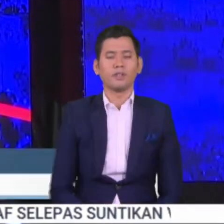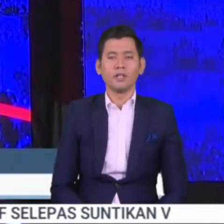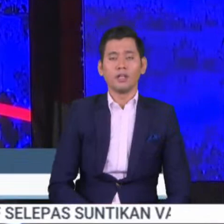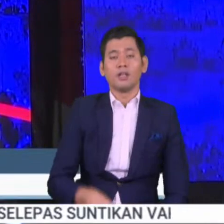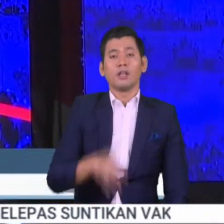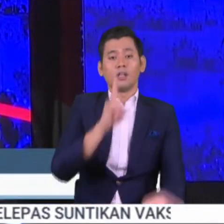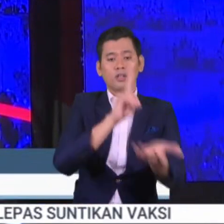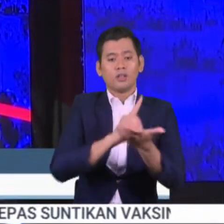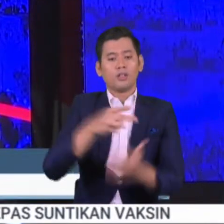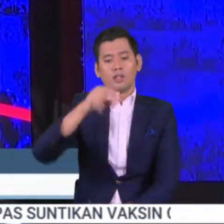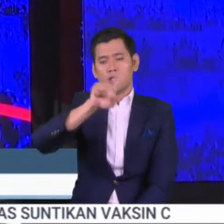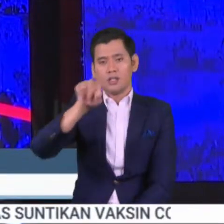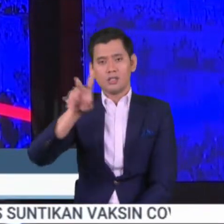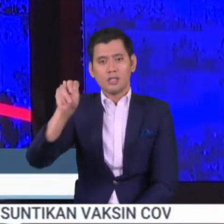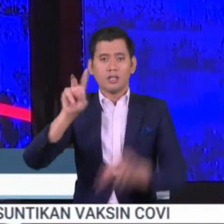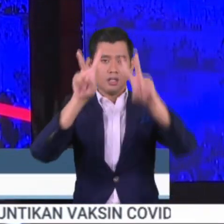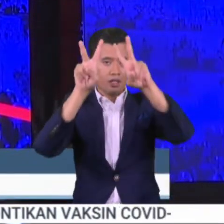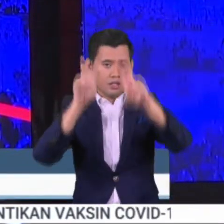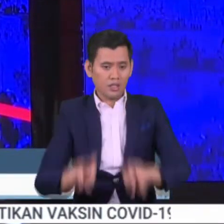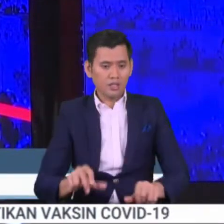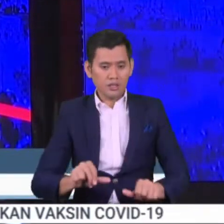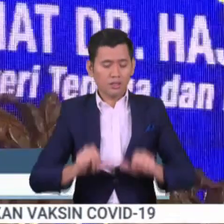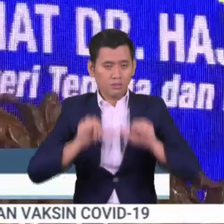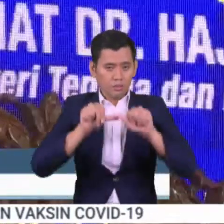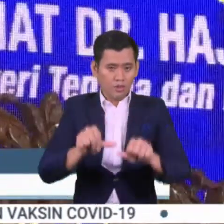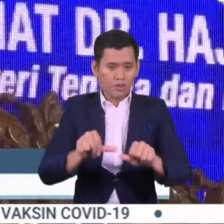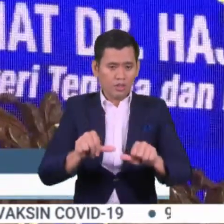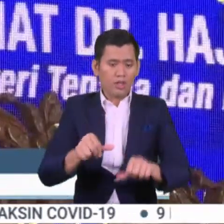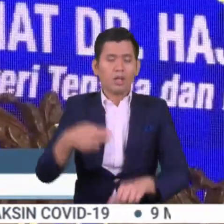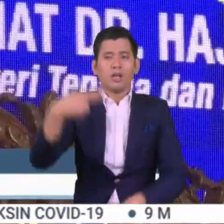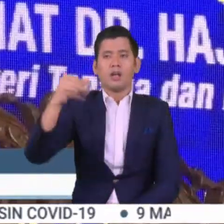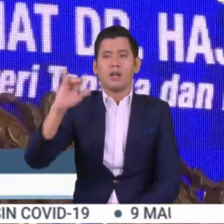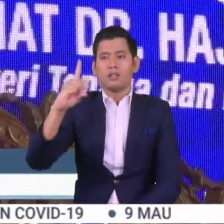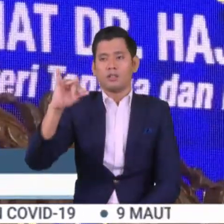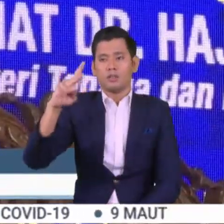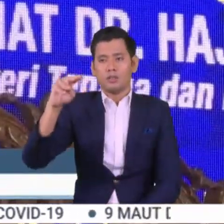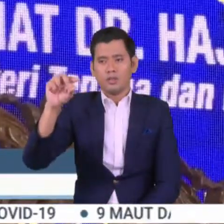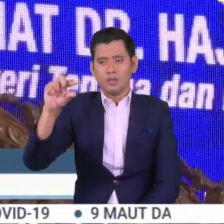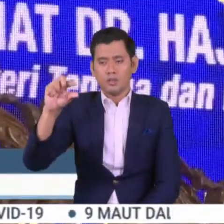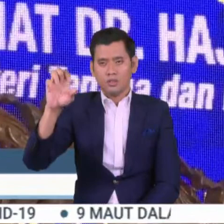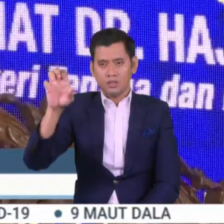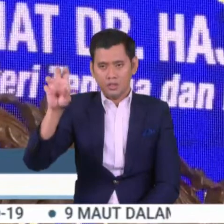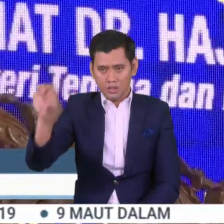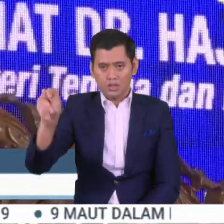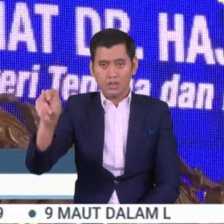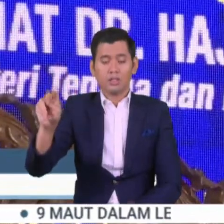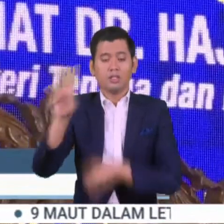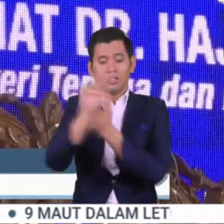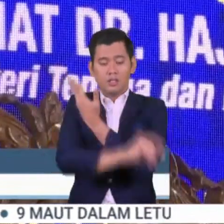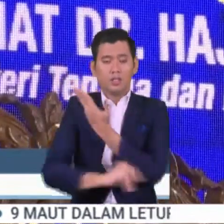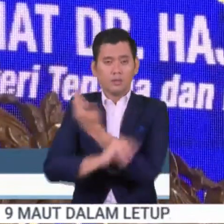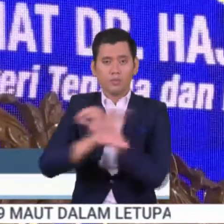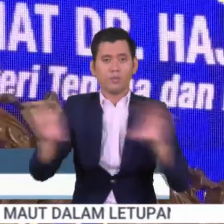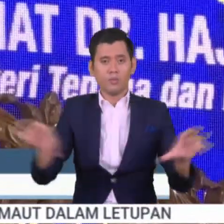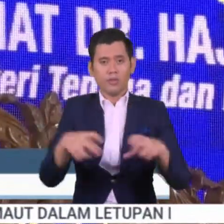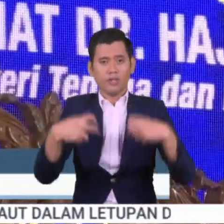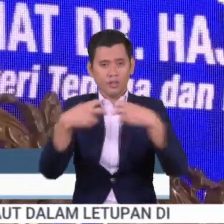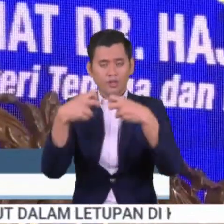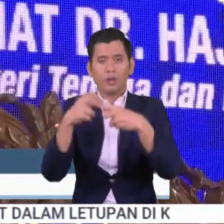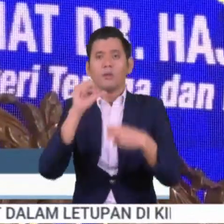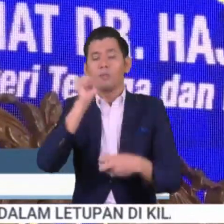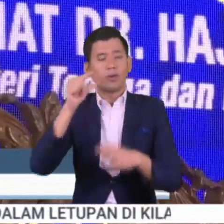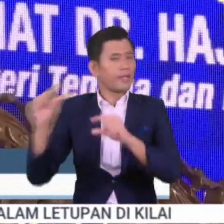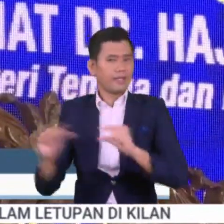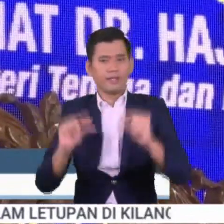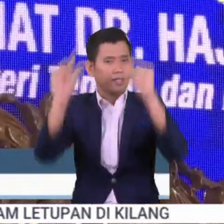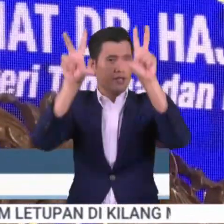Dr. Hazlan menjelaskan dengan kajian yang berterusan, kuasa hidrogen yang dibangunkan di negeri ini menghasilkan elektron dan bukannya